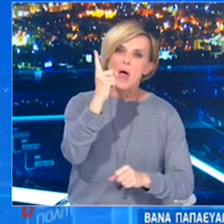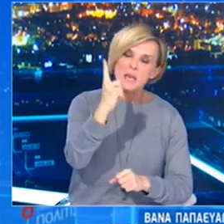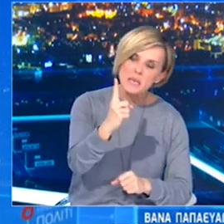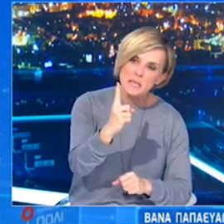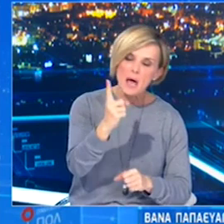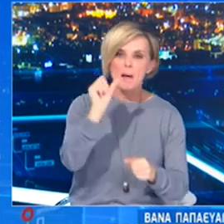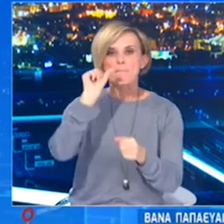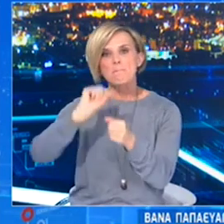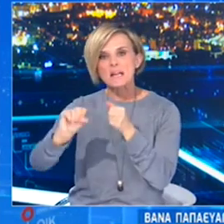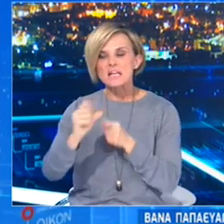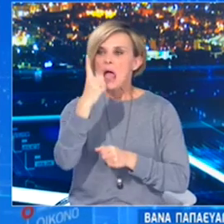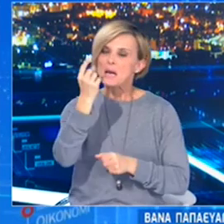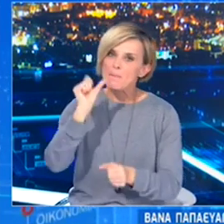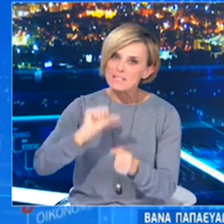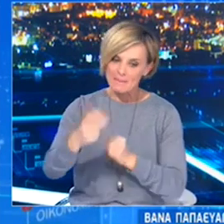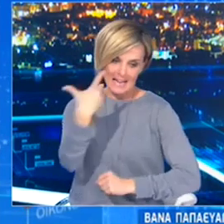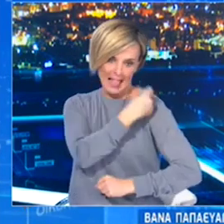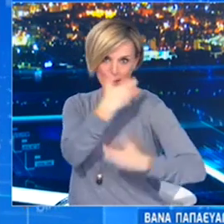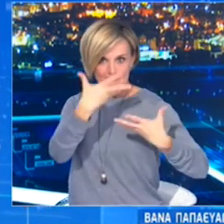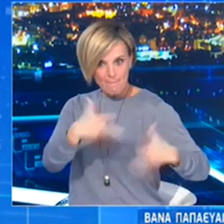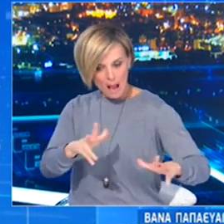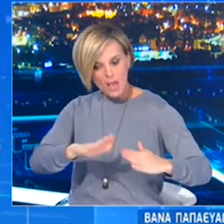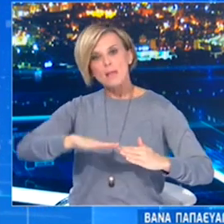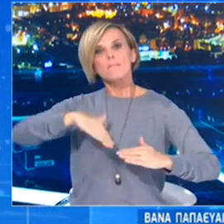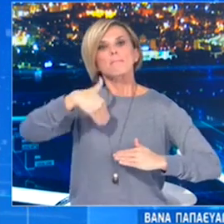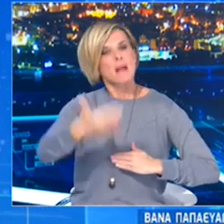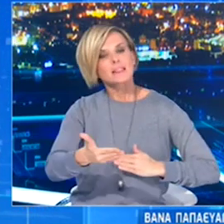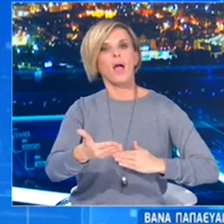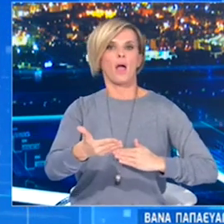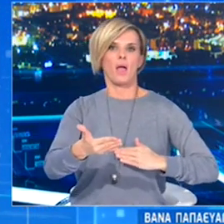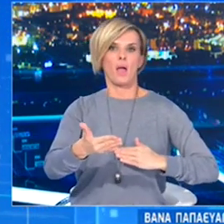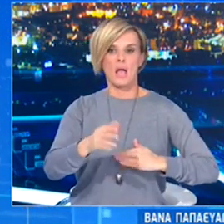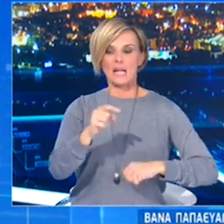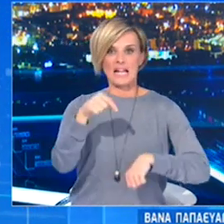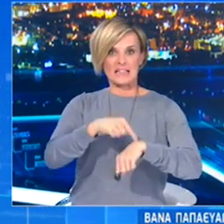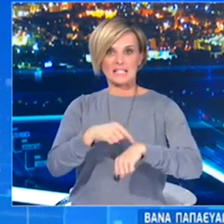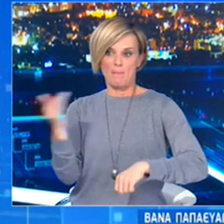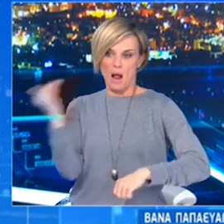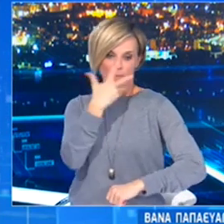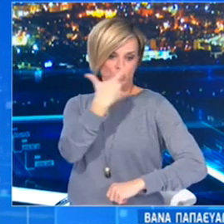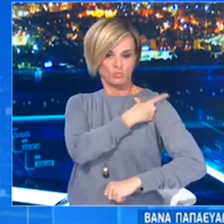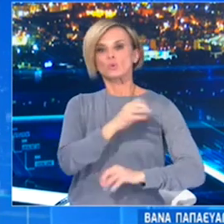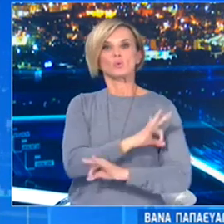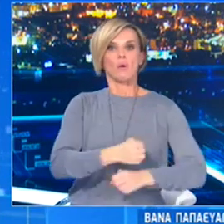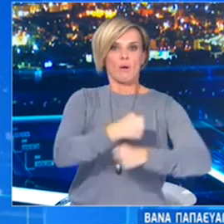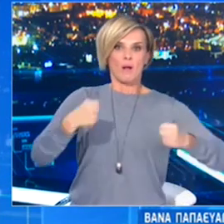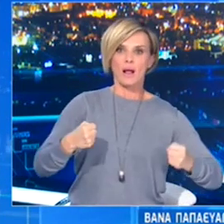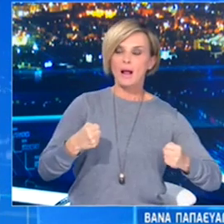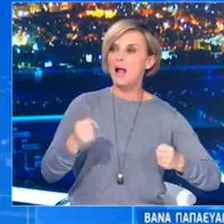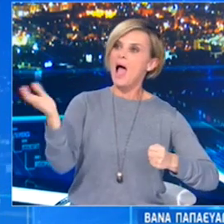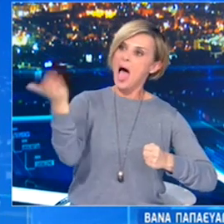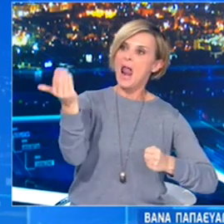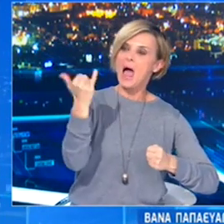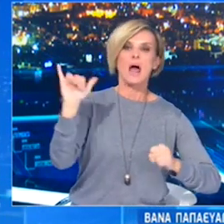από την πρώτη δόση. Έτσι δεν πρέπει να πιστέψουμε ότι μόλις κάνουμε την πρώτη δόση του εμβολίου μπορούμε να οργανώσουμε ένα πάρτι και να